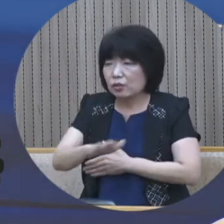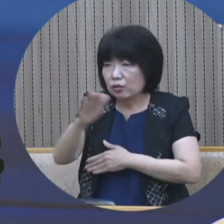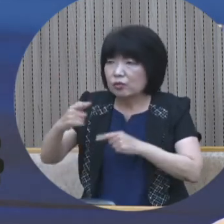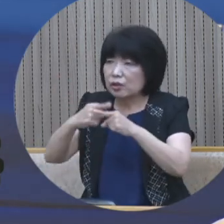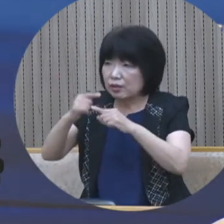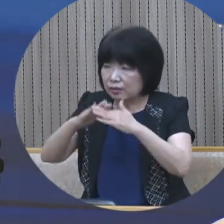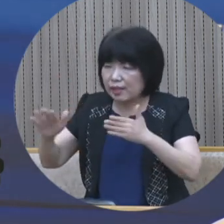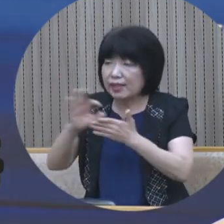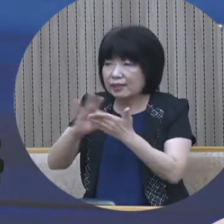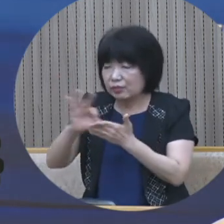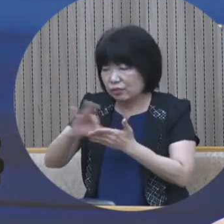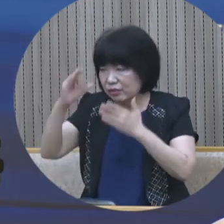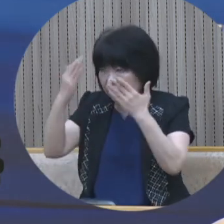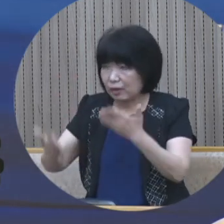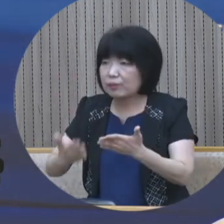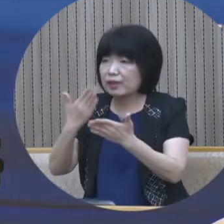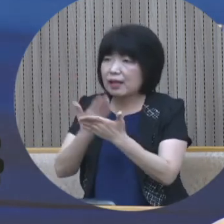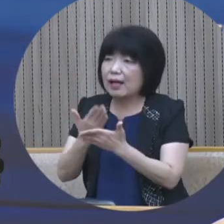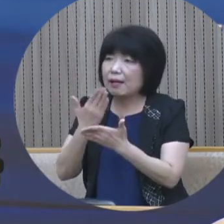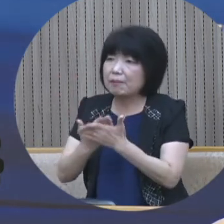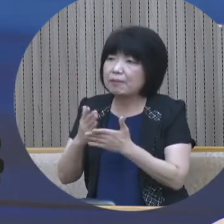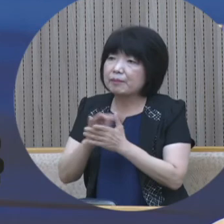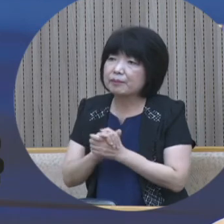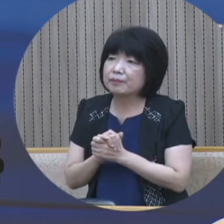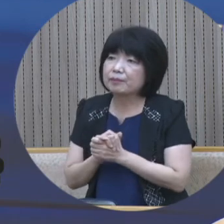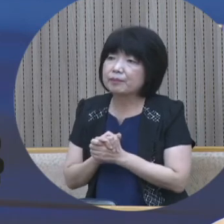교회를 사용하여 주시옵소서.